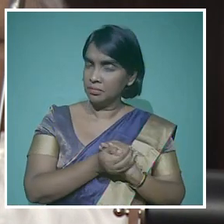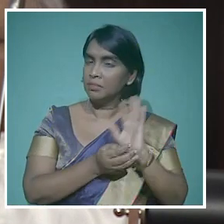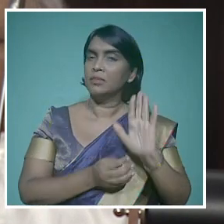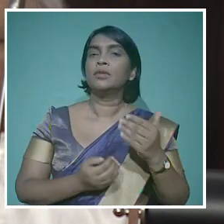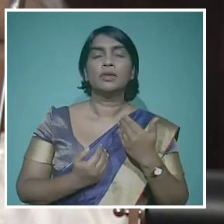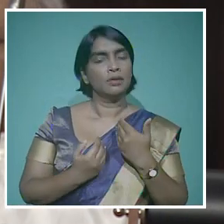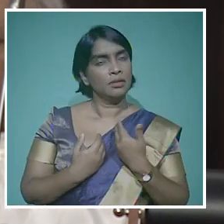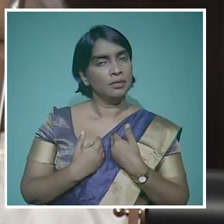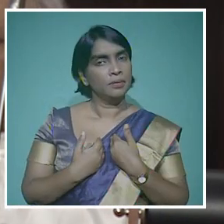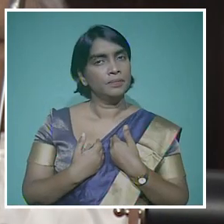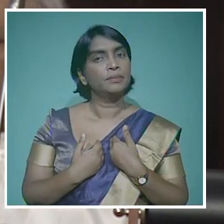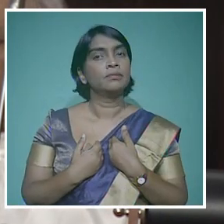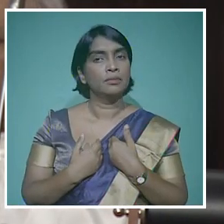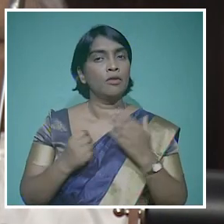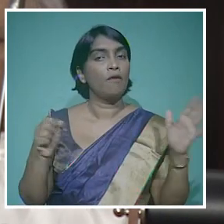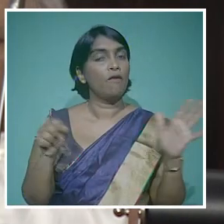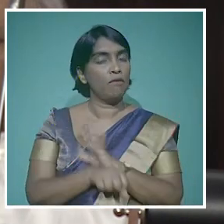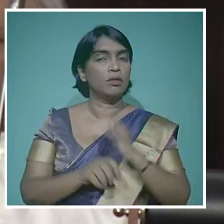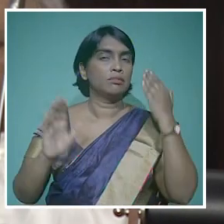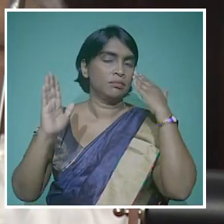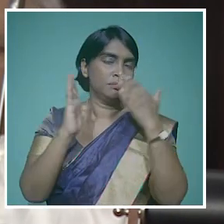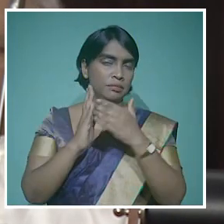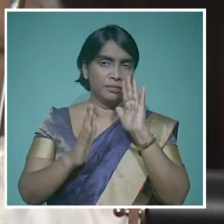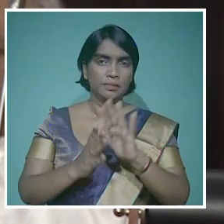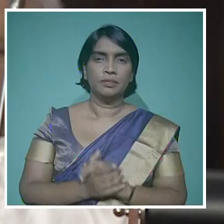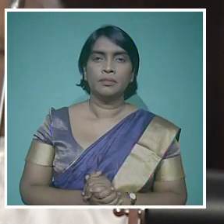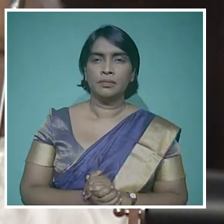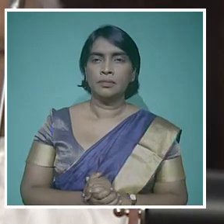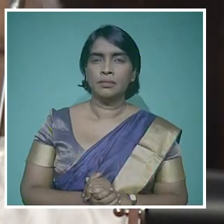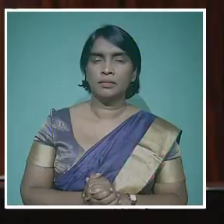පිළිබඳ අප පූර්ණ අවධානය යොමු කරන.